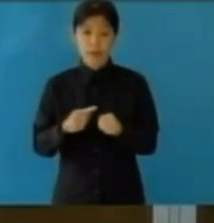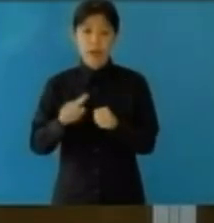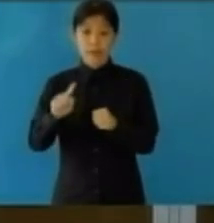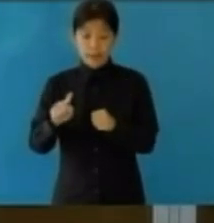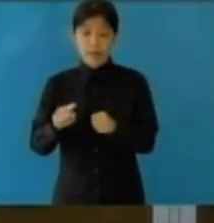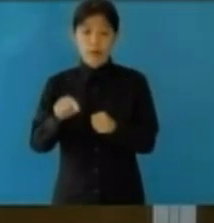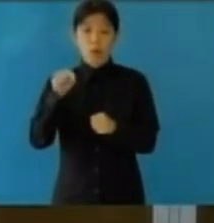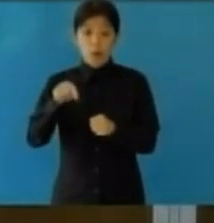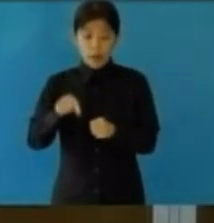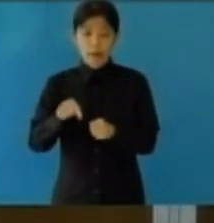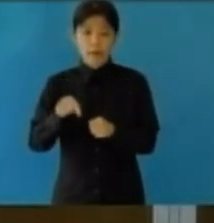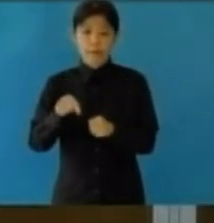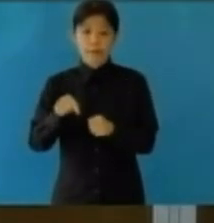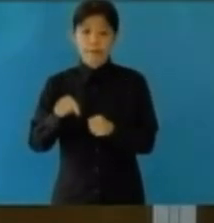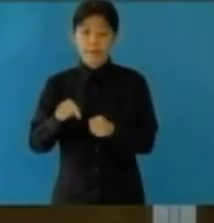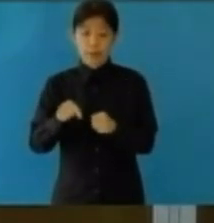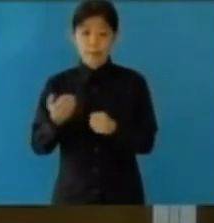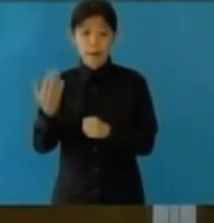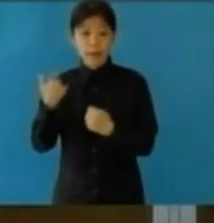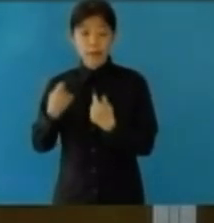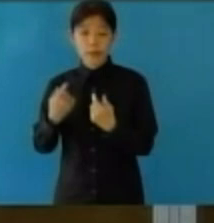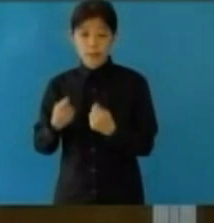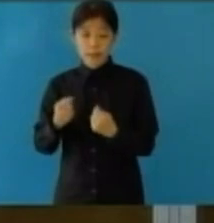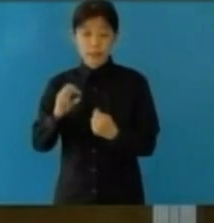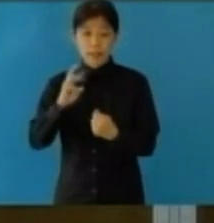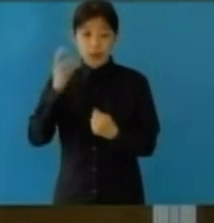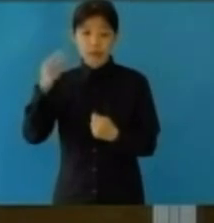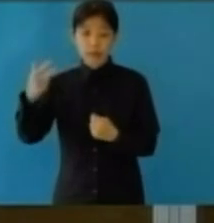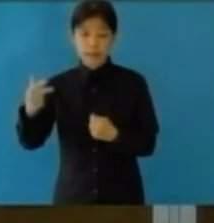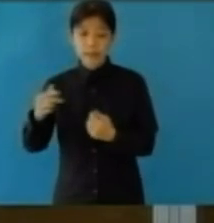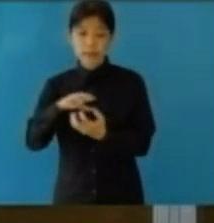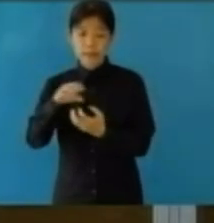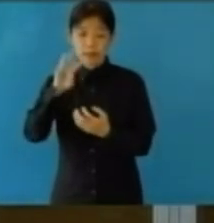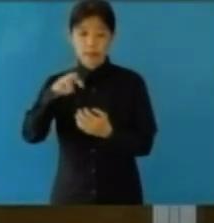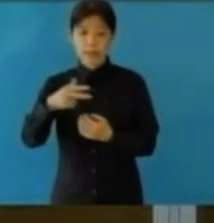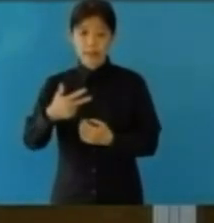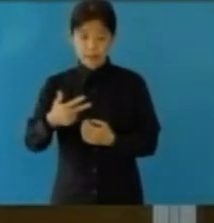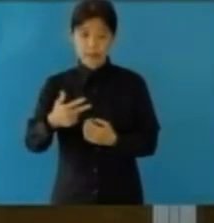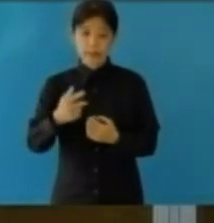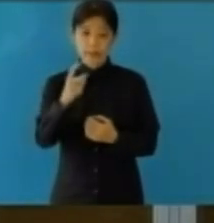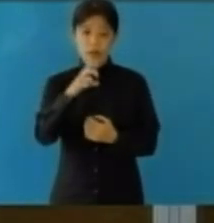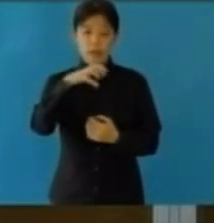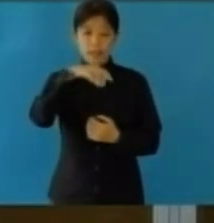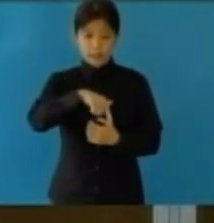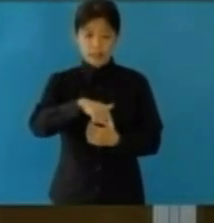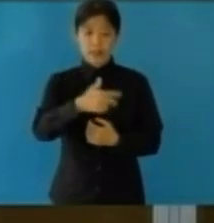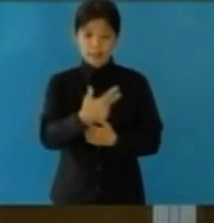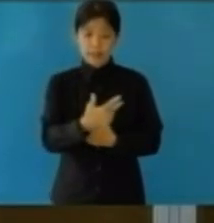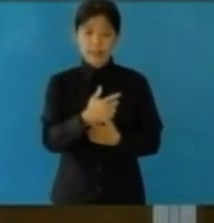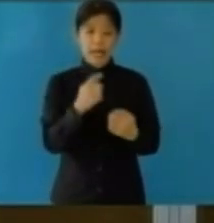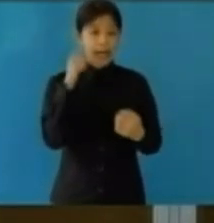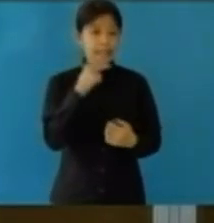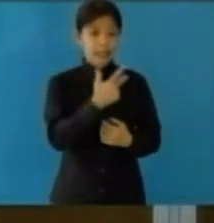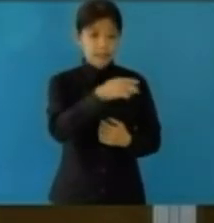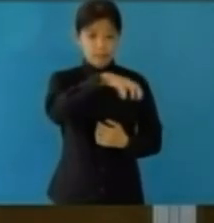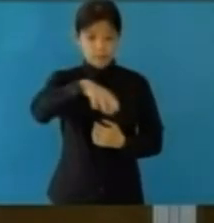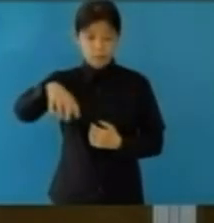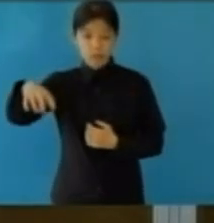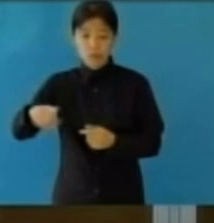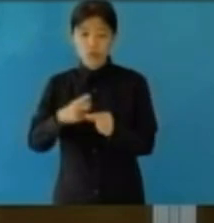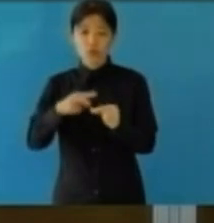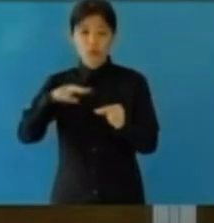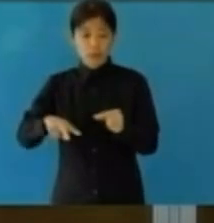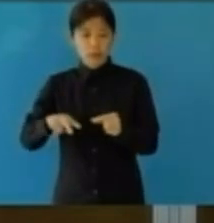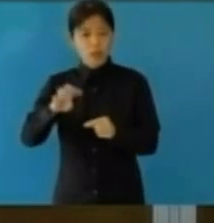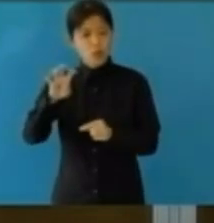摩ウイドンカップにつきましては、前回同様、鹿児島市、薩摩仙台市、日置市、姶良市の球場を中心に40チ